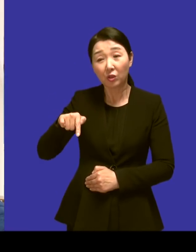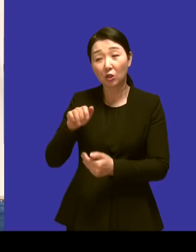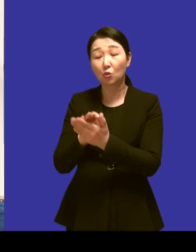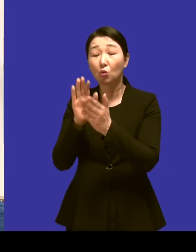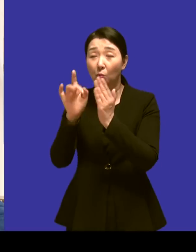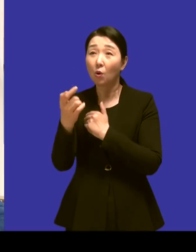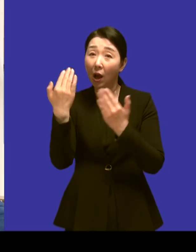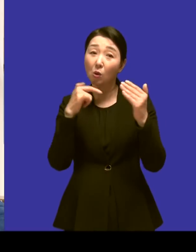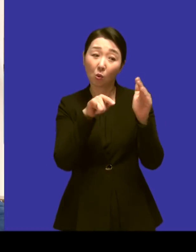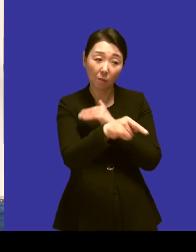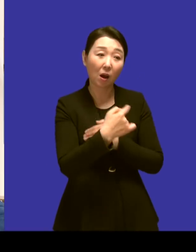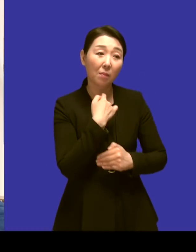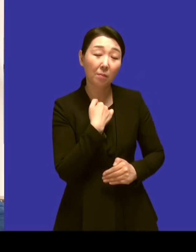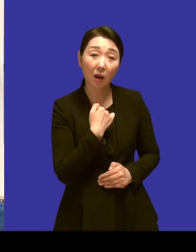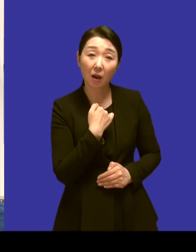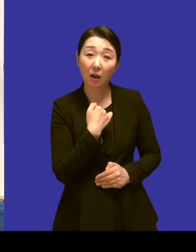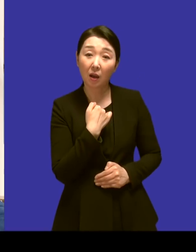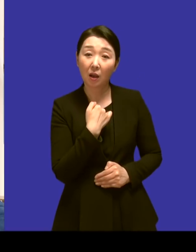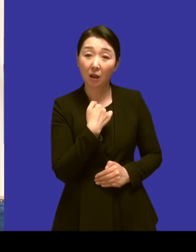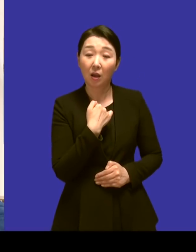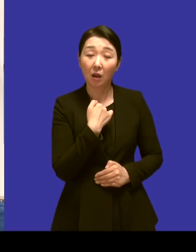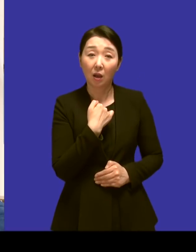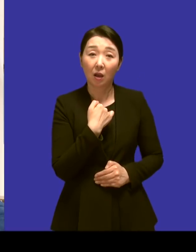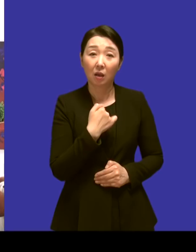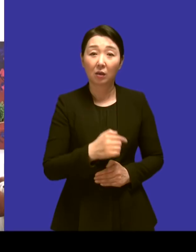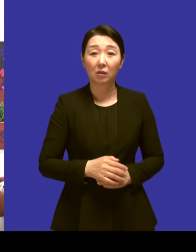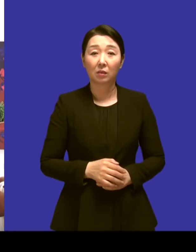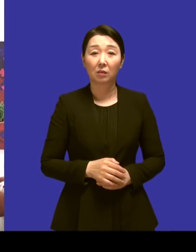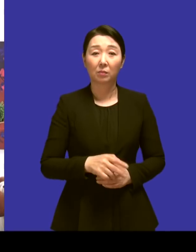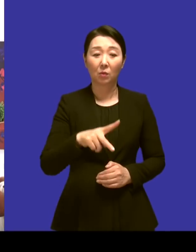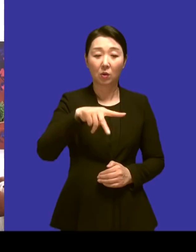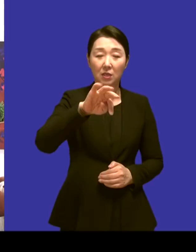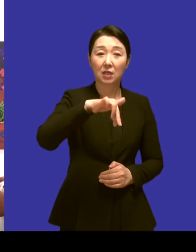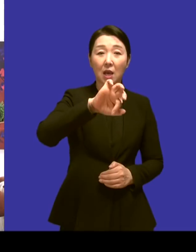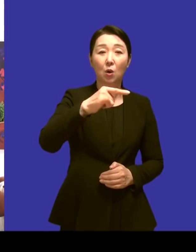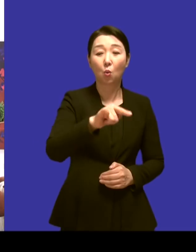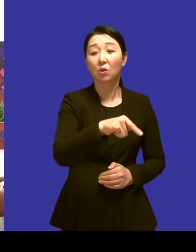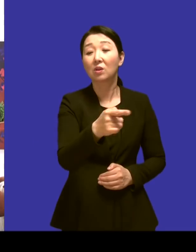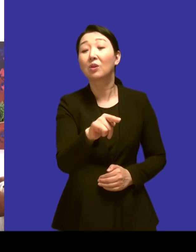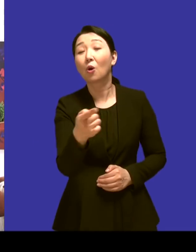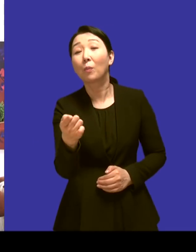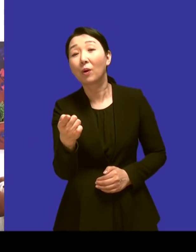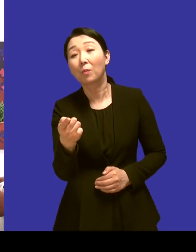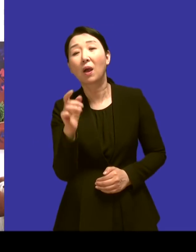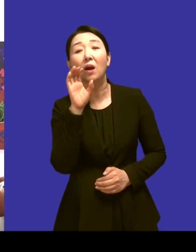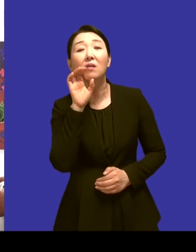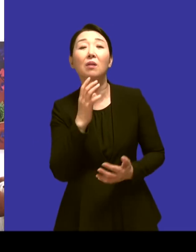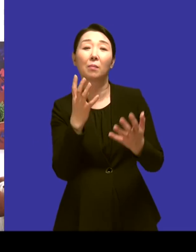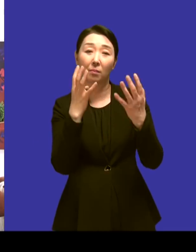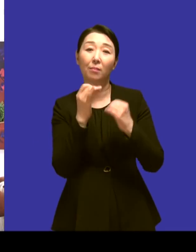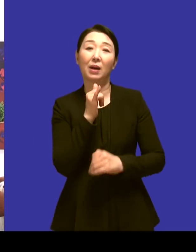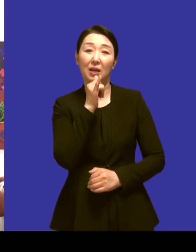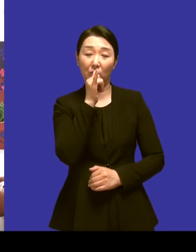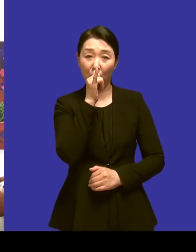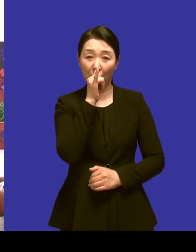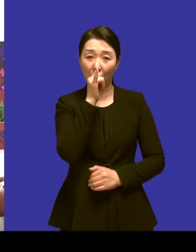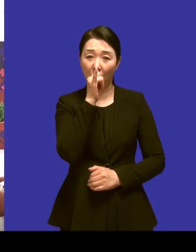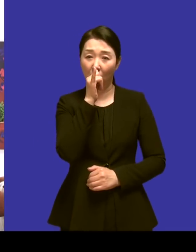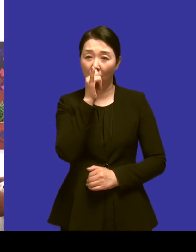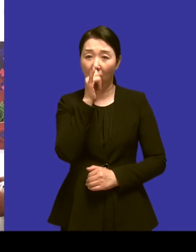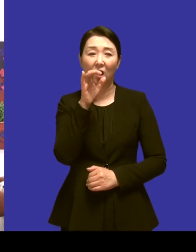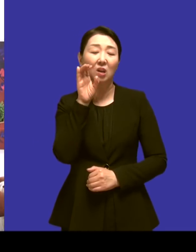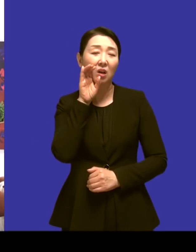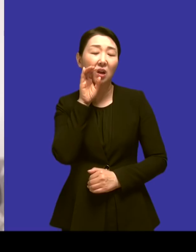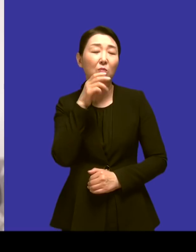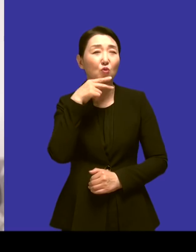예. 무디 시카고 다운타운에 있는 학교인데 몇 블락 바로 옆에 클럽들이 막 있고 그래요. 네. 그런 그 약간 완전 중심부에